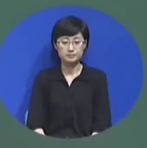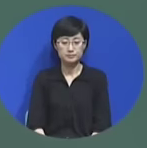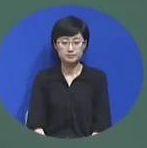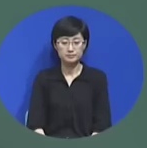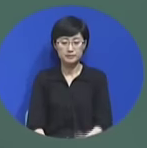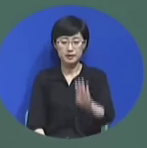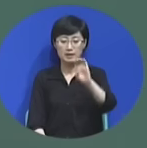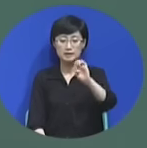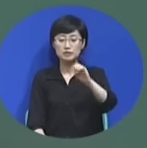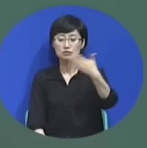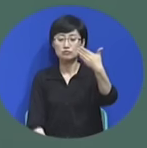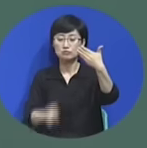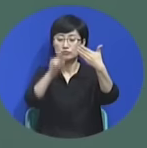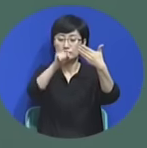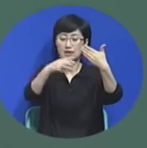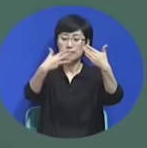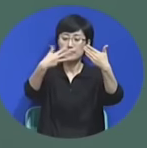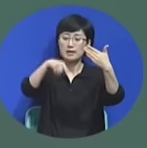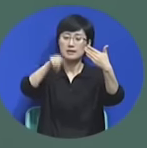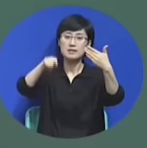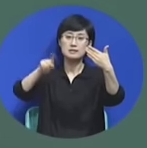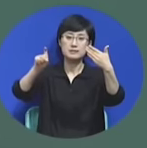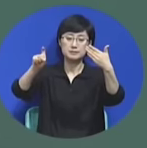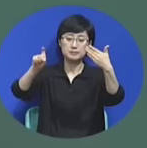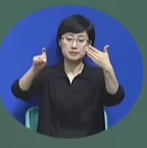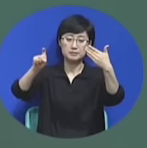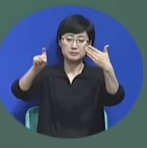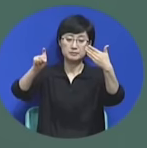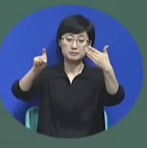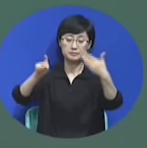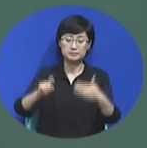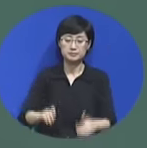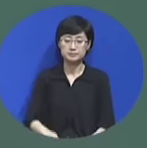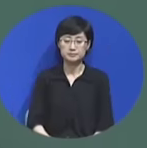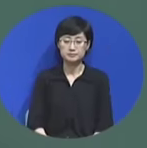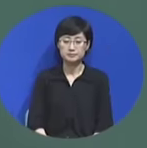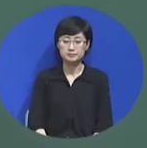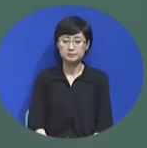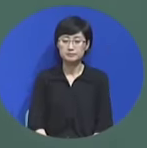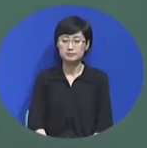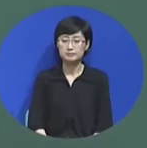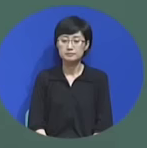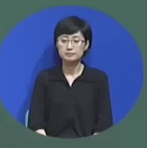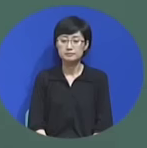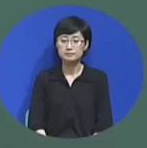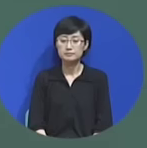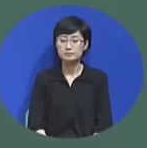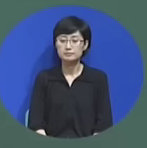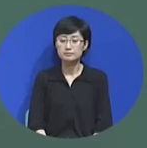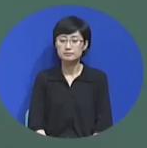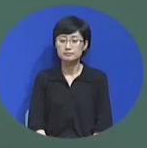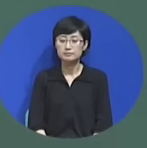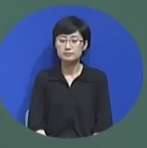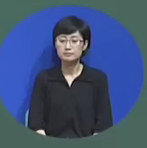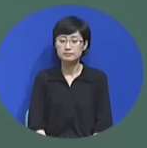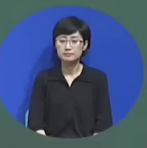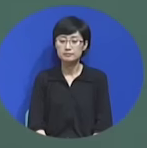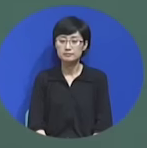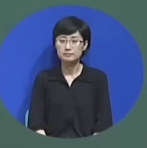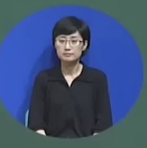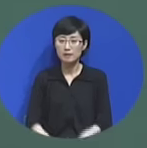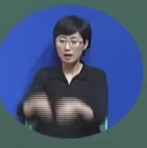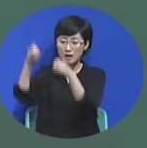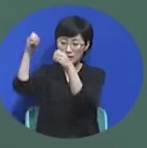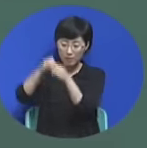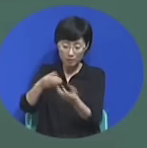잘 보세요. 창세기 49장 8절에서 10절 얘기죠. 49장 8到10절, 우리 仔细看. 자, 누구한테 전달되나